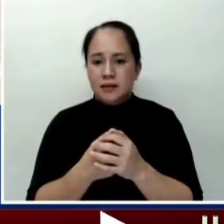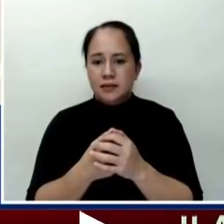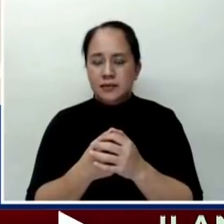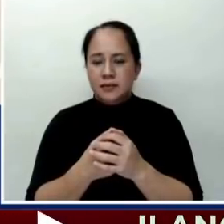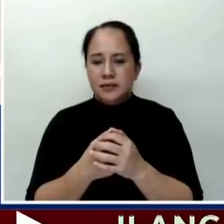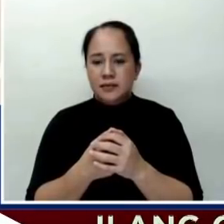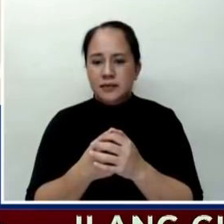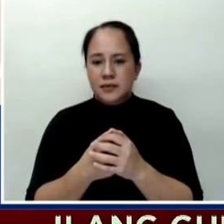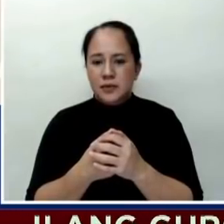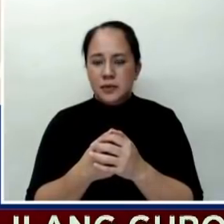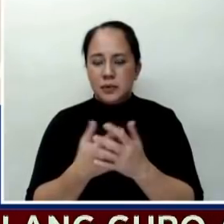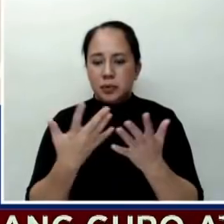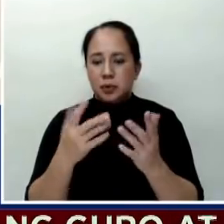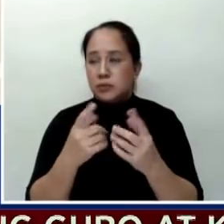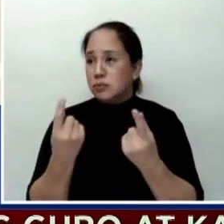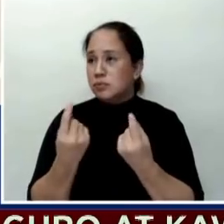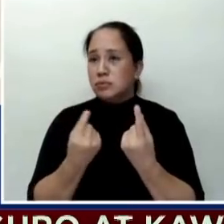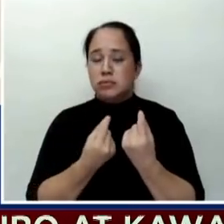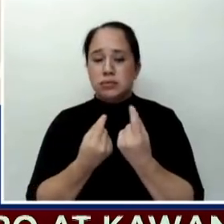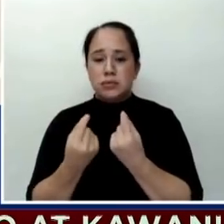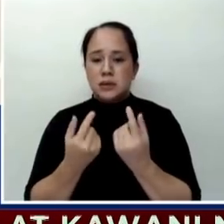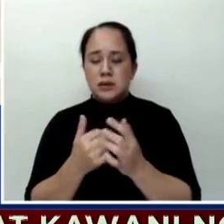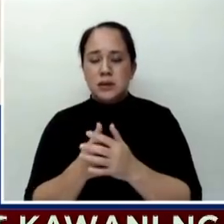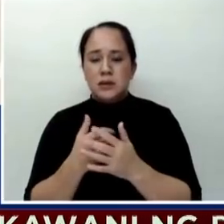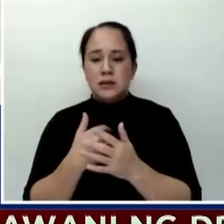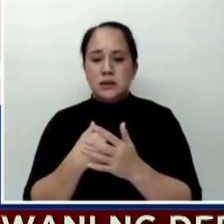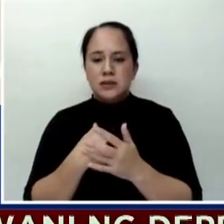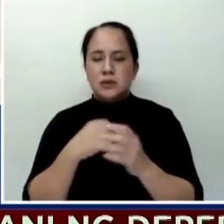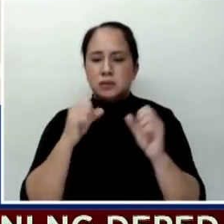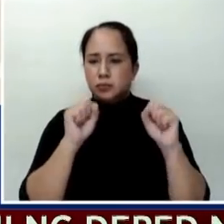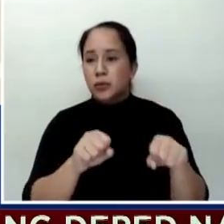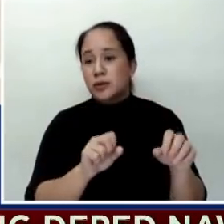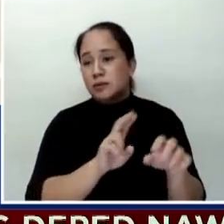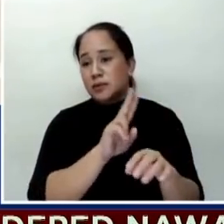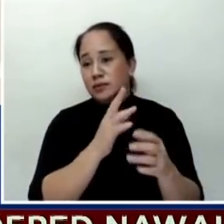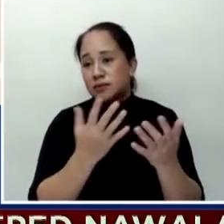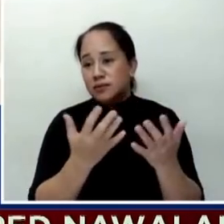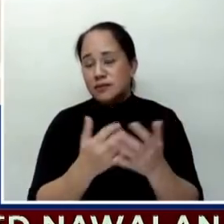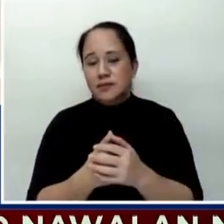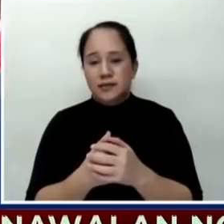yung mga walang trabaho, walang ginagawa, yun ang mga pwede.